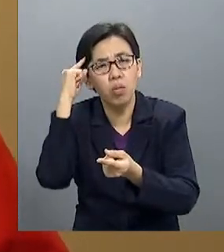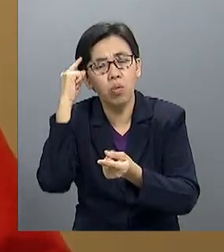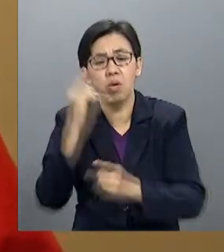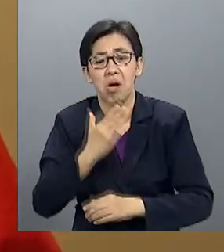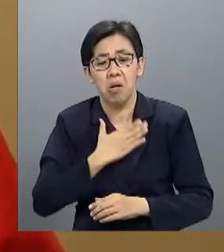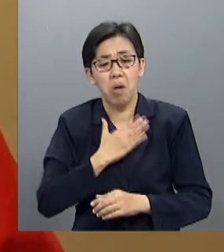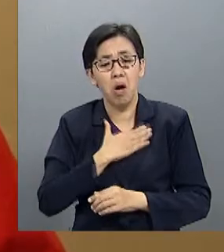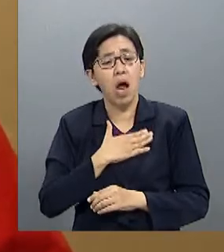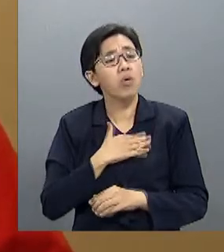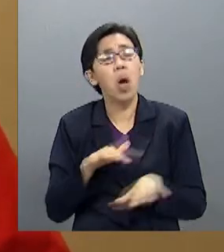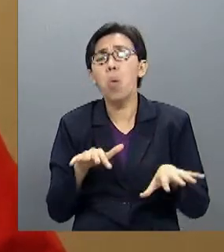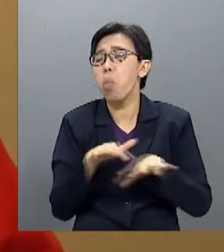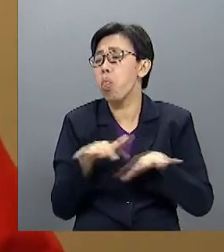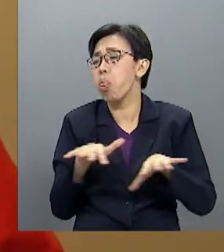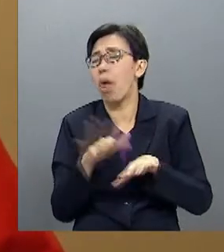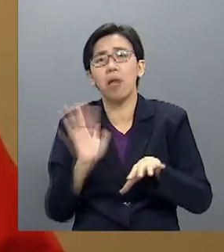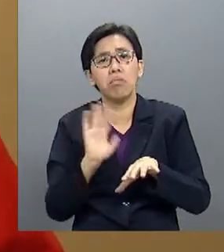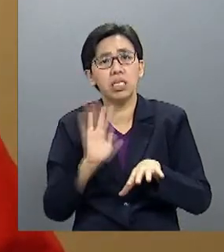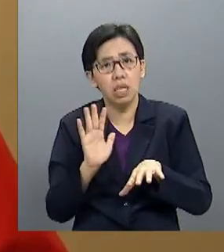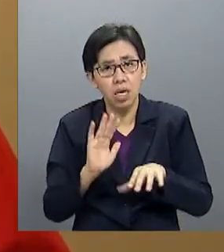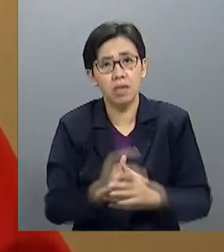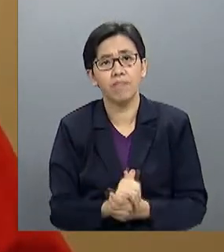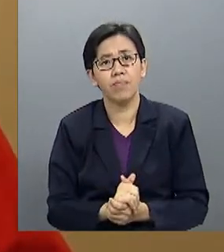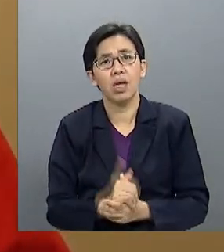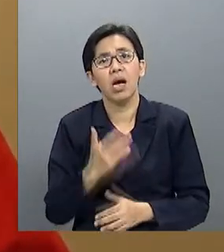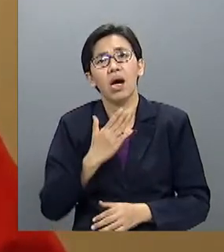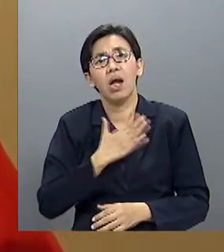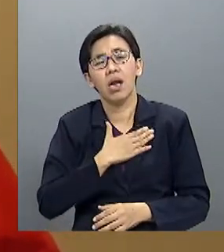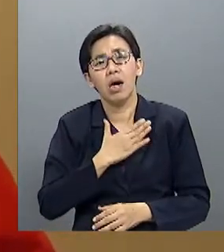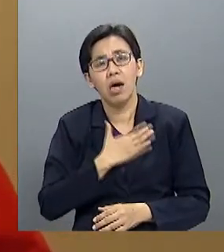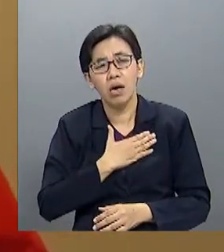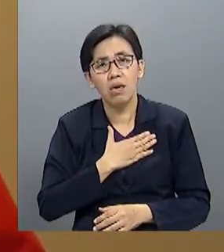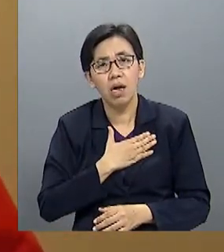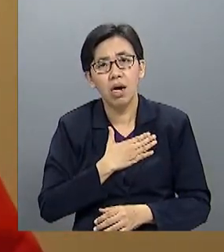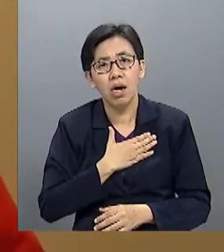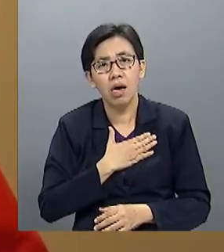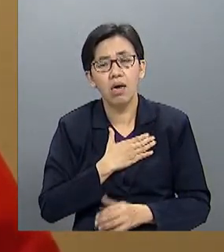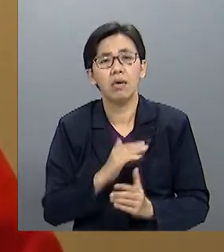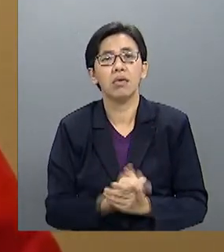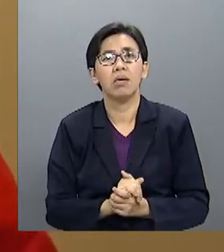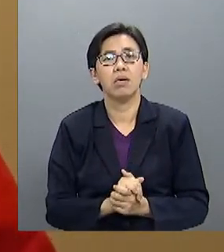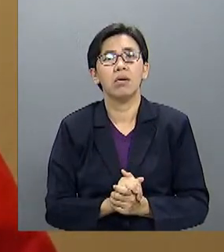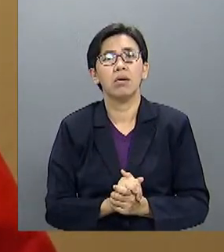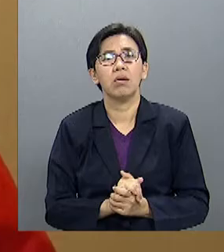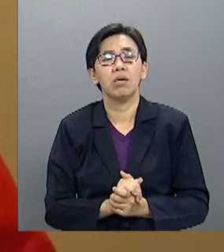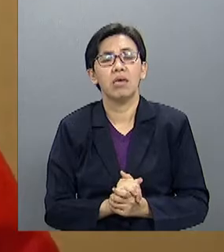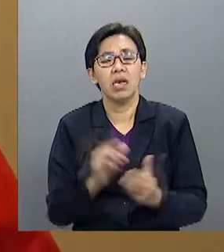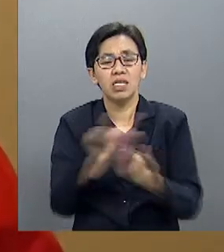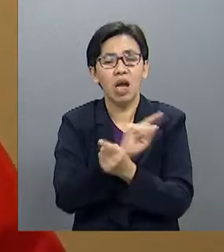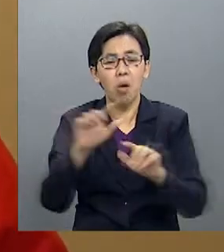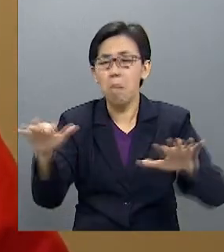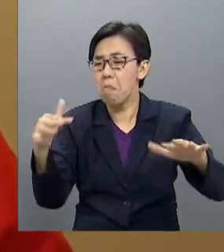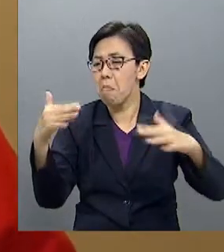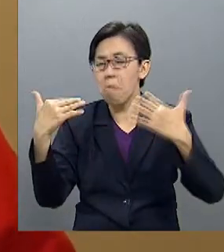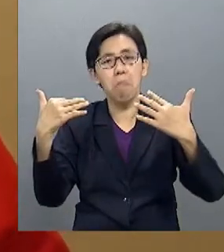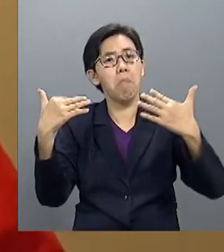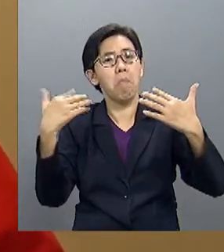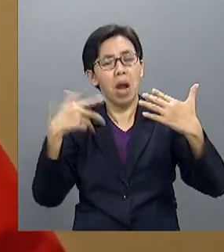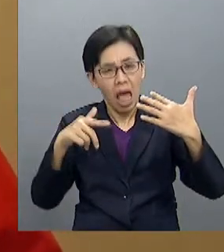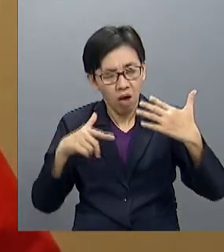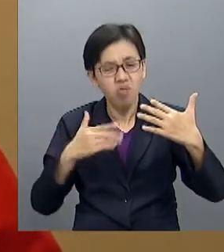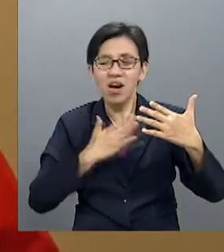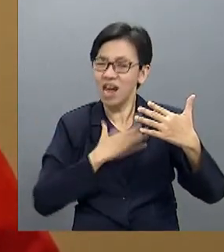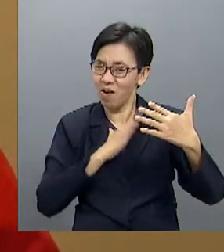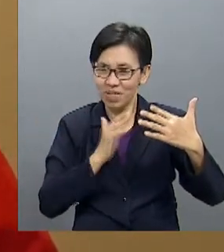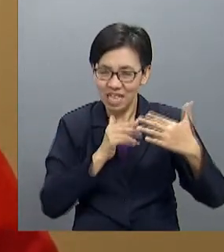ได้อยู่นิ่งเฉยเฮาบ่ได้อาอยู่โดยเฉพาะจากสังคมตั้งนอกมองมาตั้งแต่ต่อไปเนี้ยถ้าจะเอา